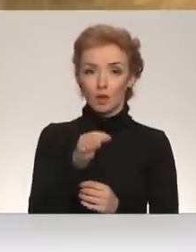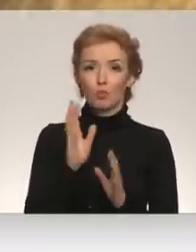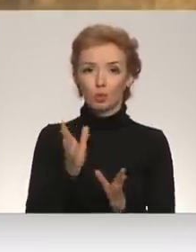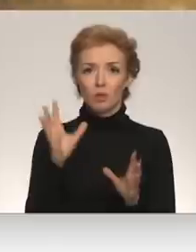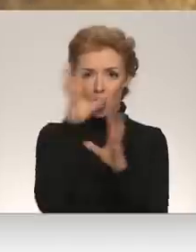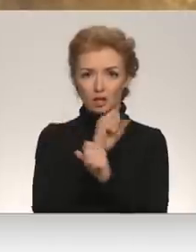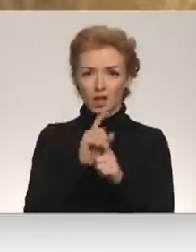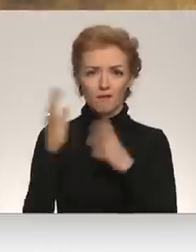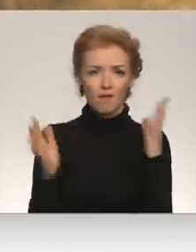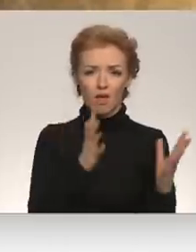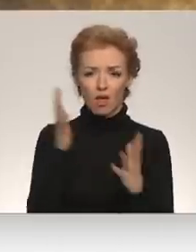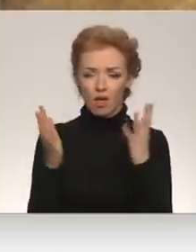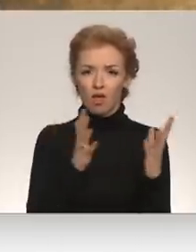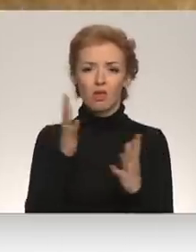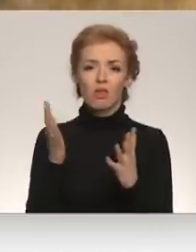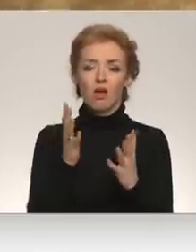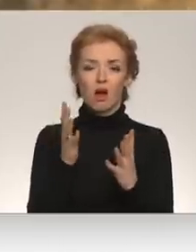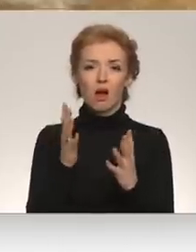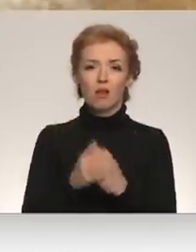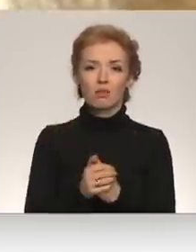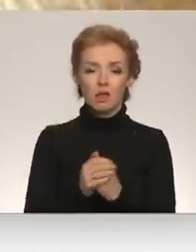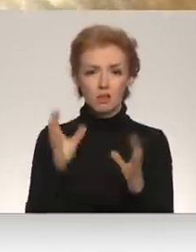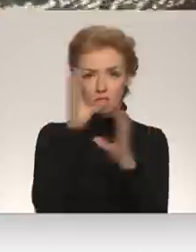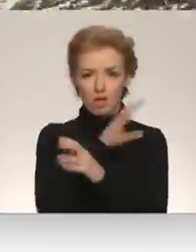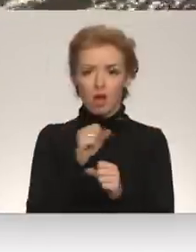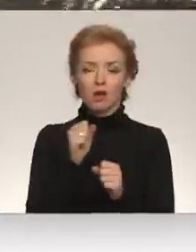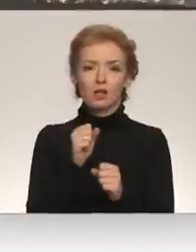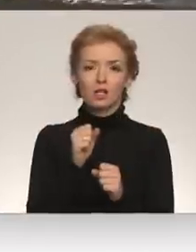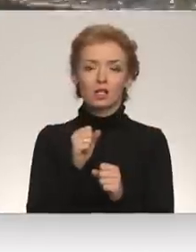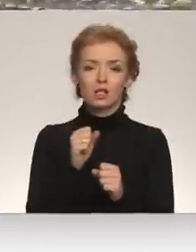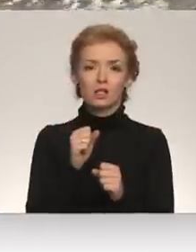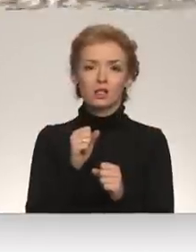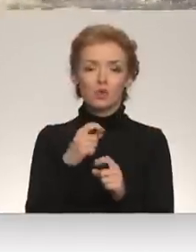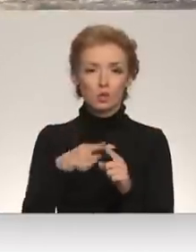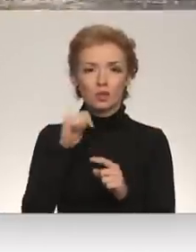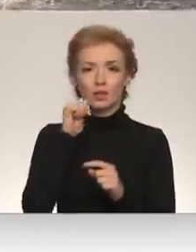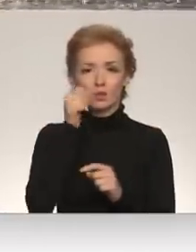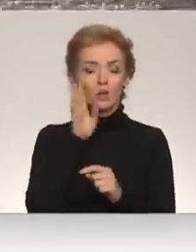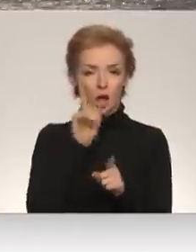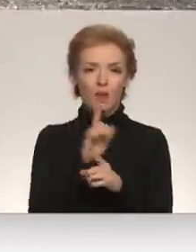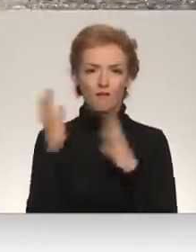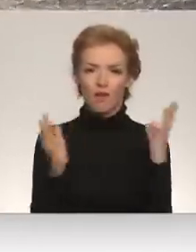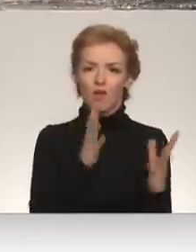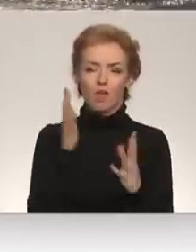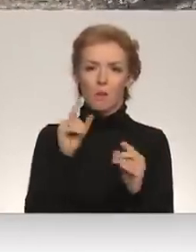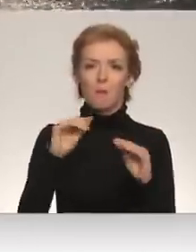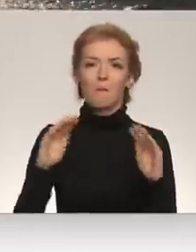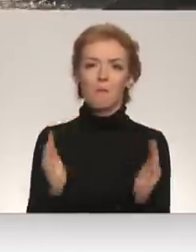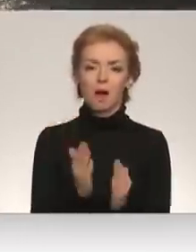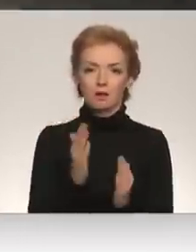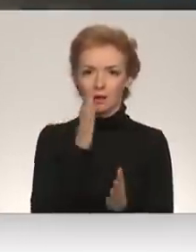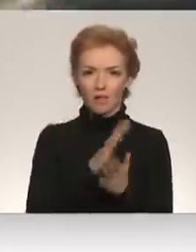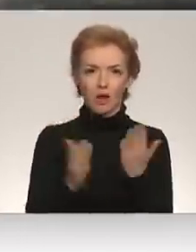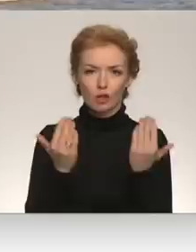nakts, piekraste 23, naktī būs. Un rītdien arī diezgan vējaini, bet ne ar tādām brāzmām, kas pozitīvas